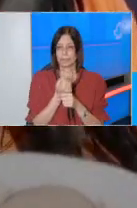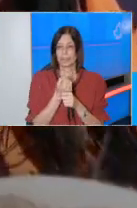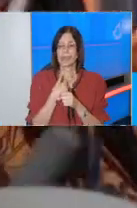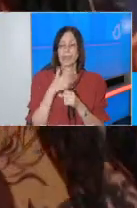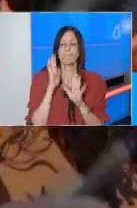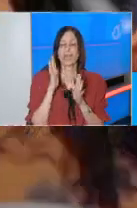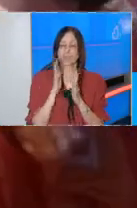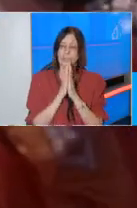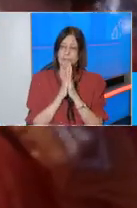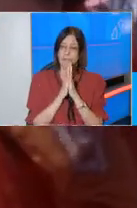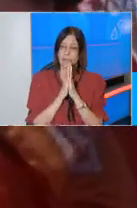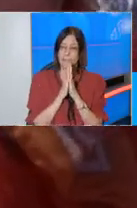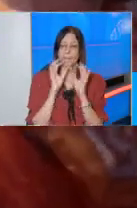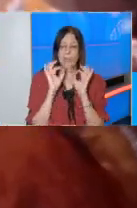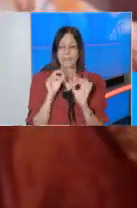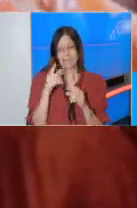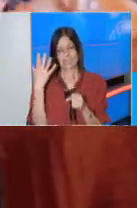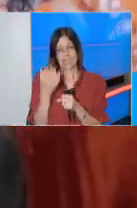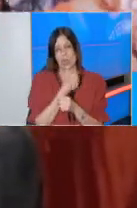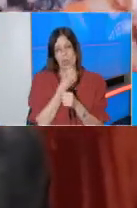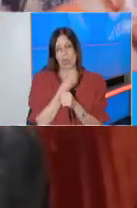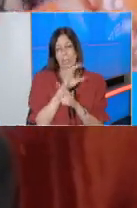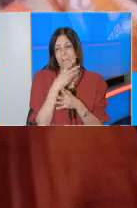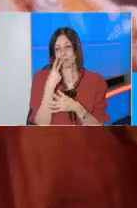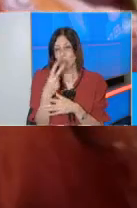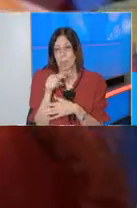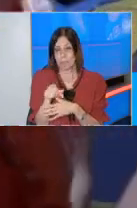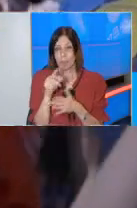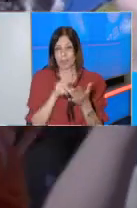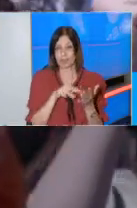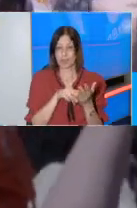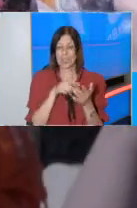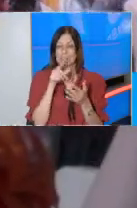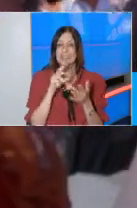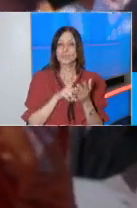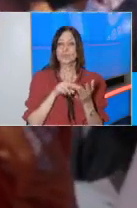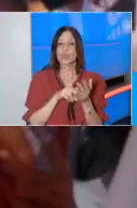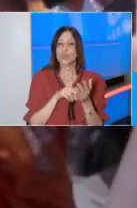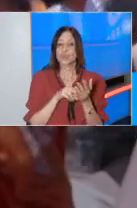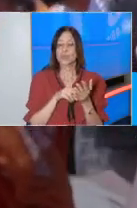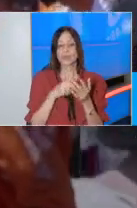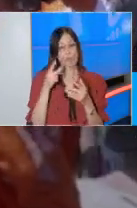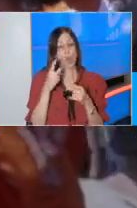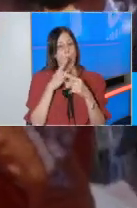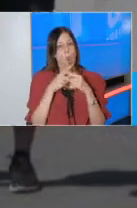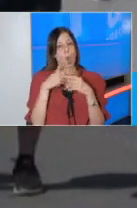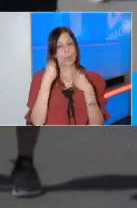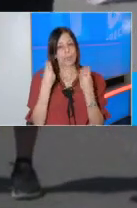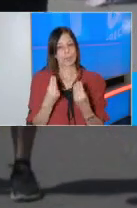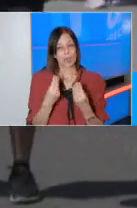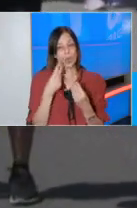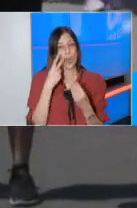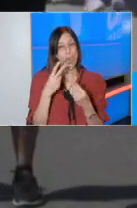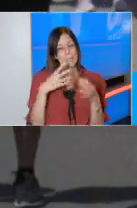אני מאוד מקווה שבאמת הם יצליחו. מה שאנחנו רואים כאן בתמונות, דרך אגב, זה תמונות מאוד אופטימיות בעיניי, כי רואים